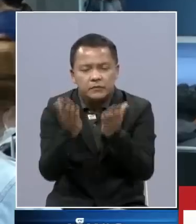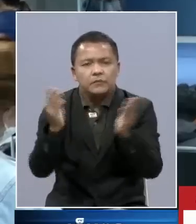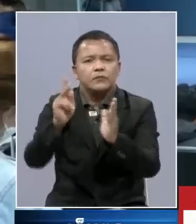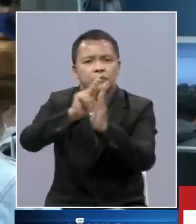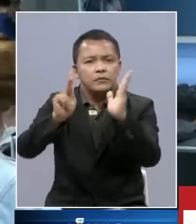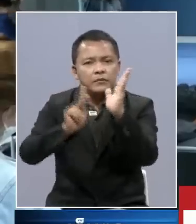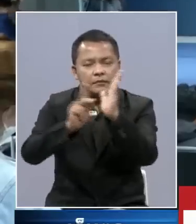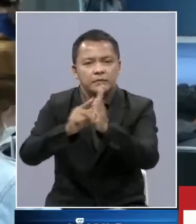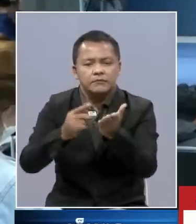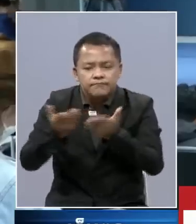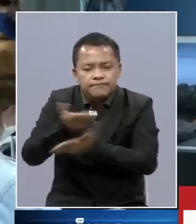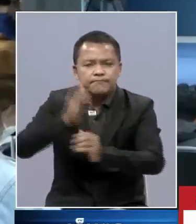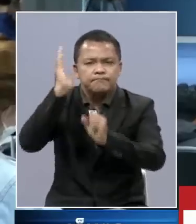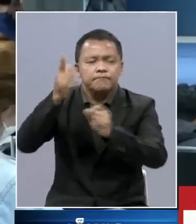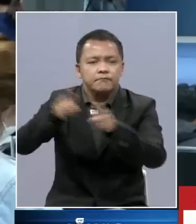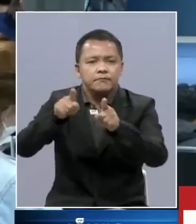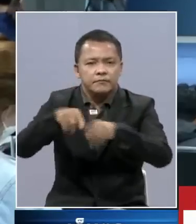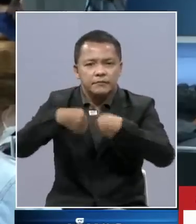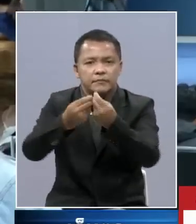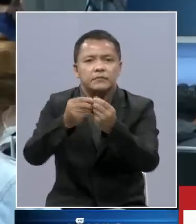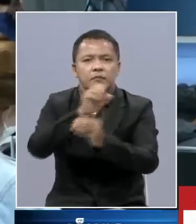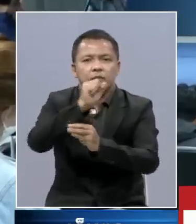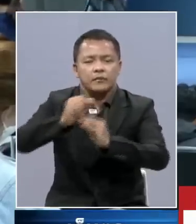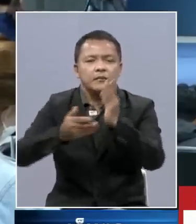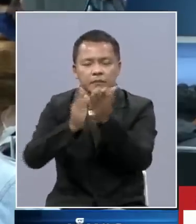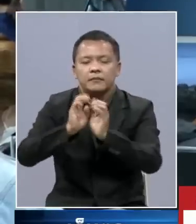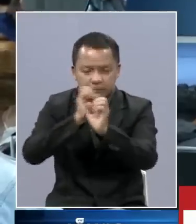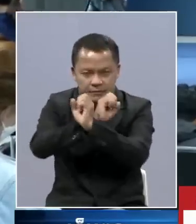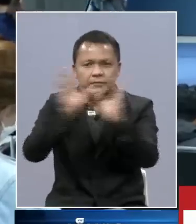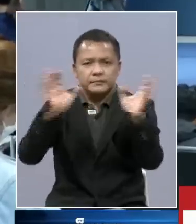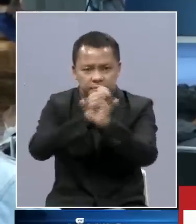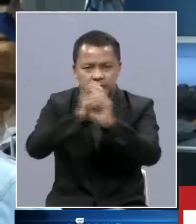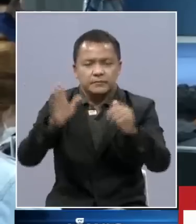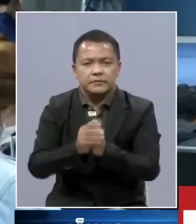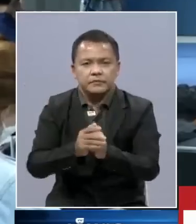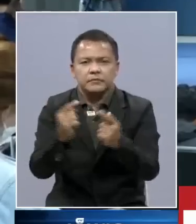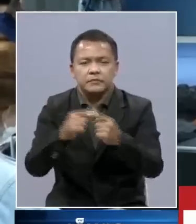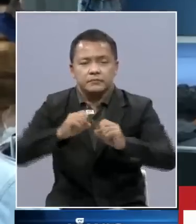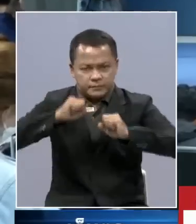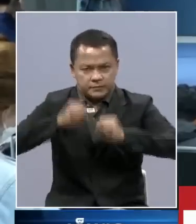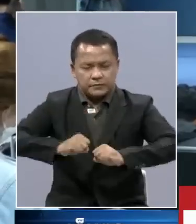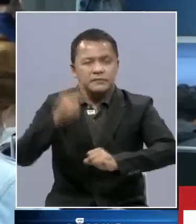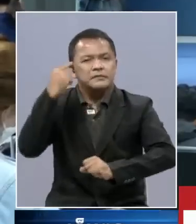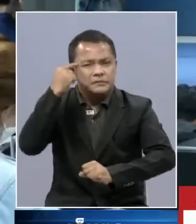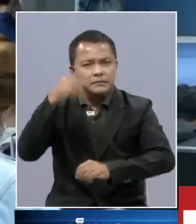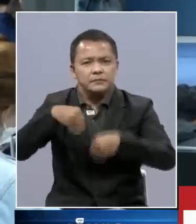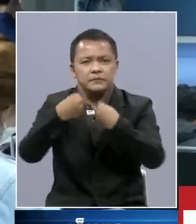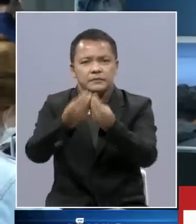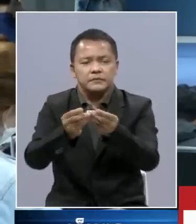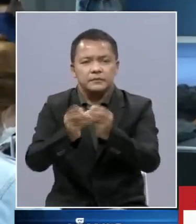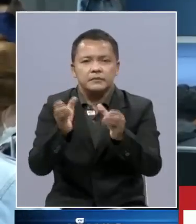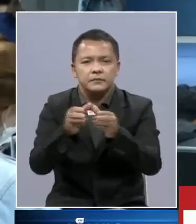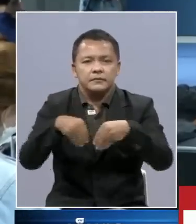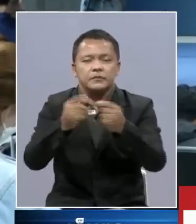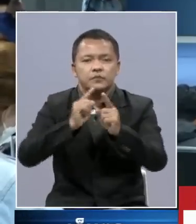ายที่ได้มีการหาเสียงไว้รวมไปถึงเพื่อที่จะให้สภาเกิดความโปร่งใสมากที่สุดนะคะโดยมั่นใจแล้วก็เชื่อใจว่า ่าจะสาม